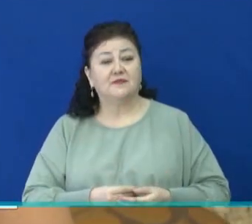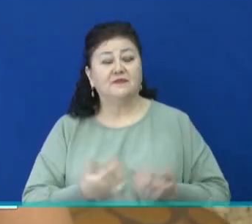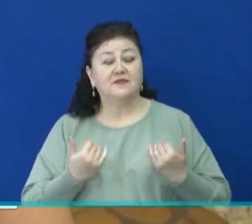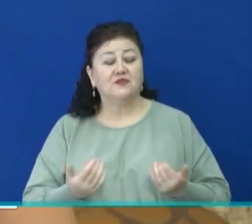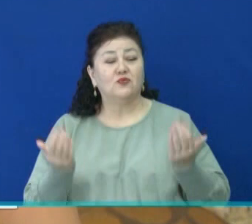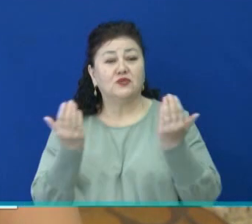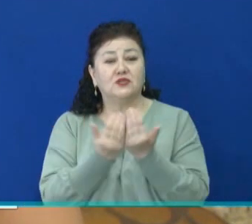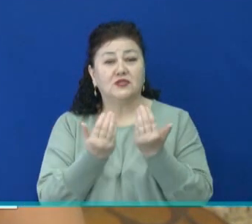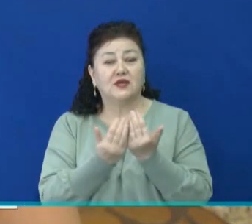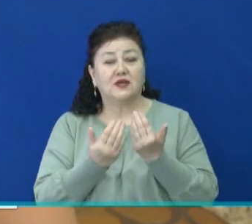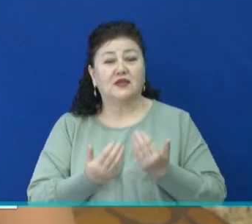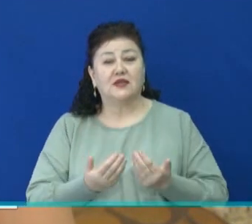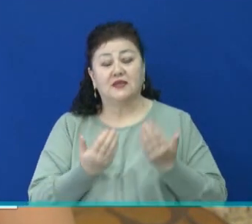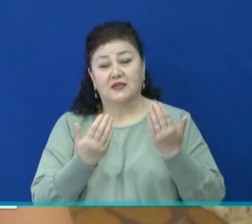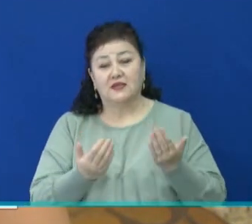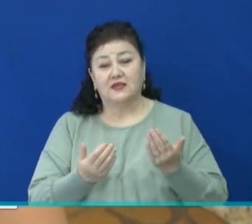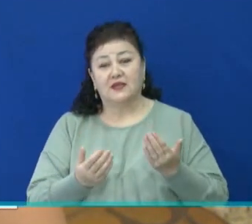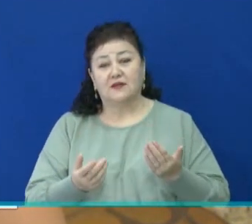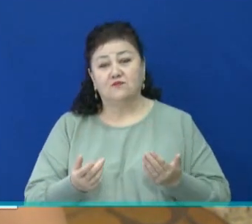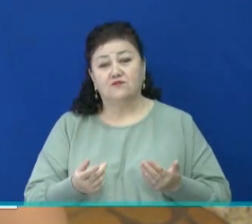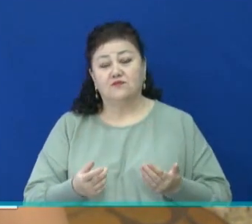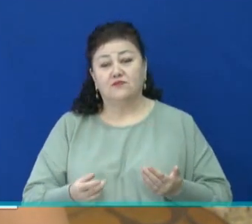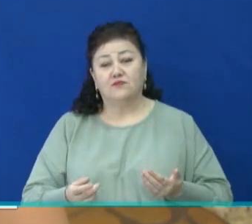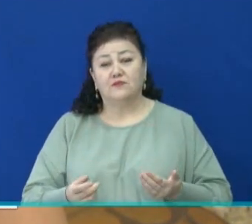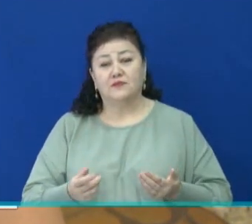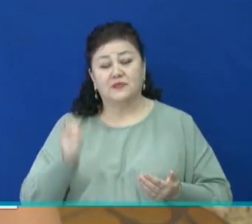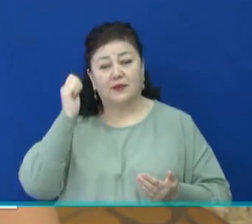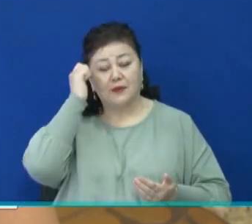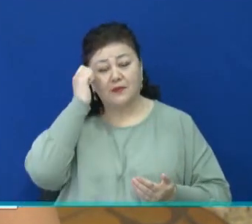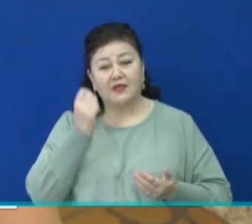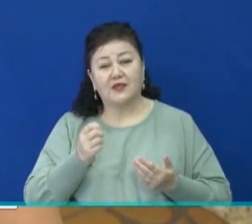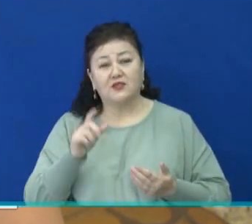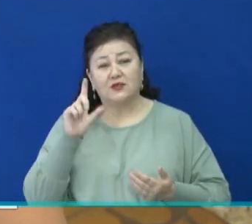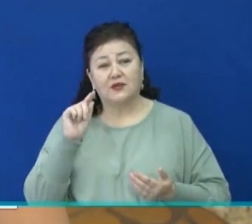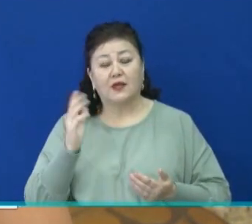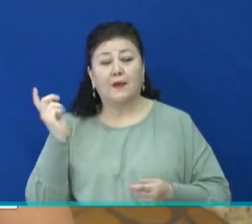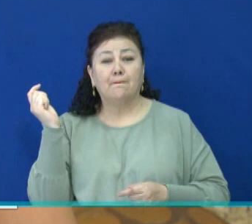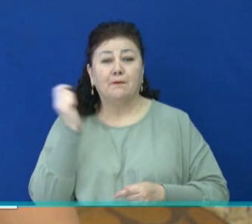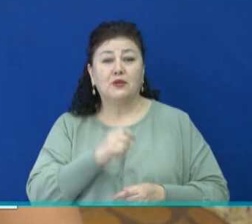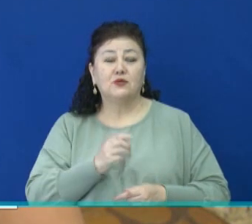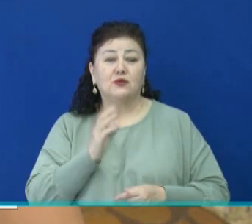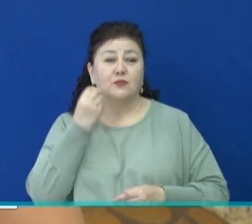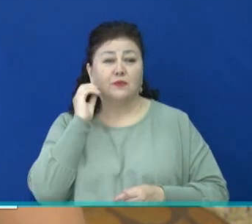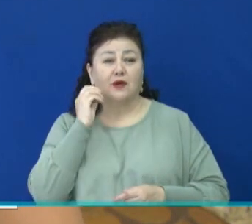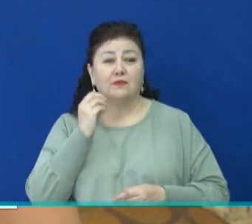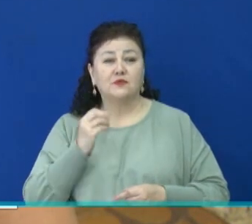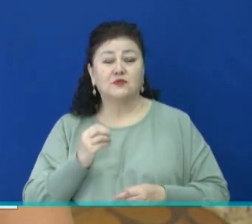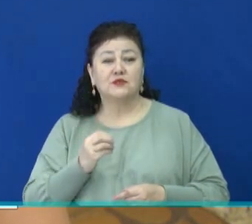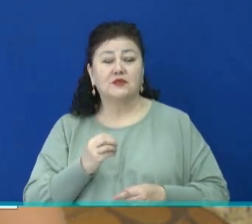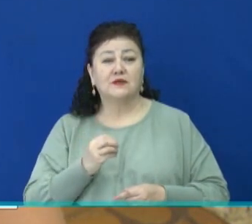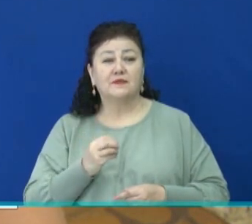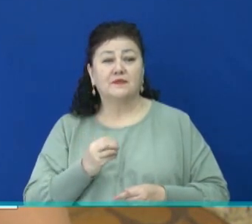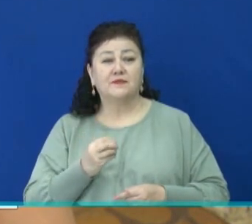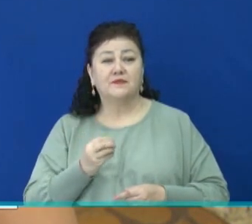концерт для меня знатное событие. Придет моя бабушка.